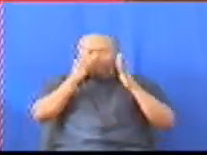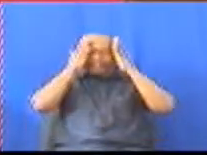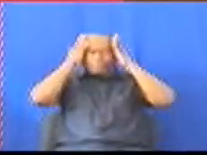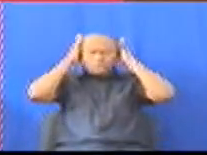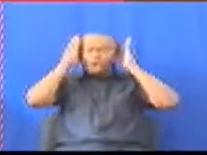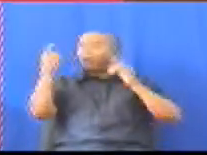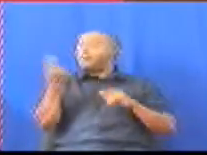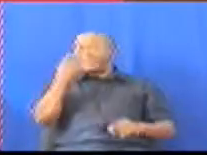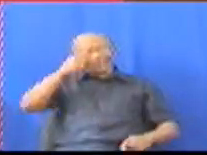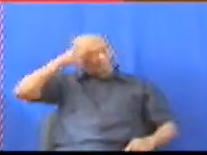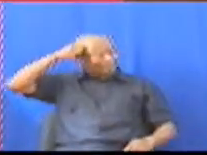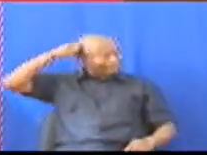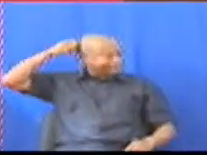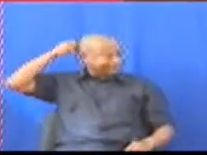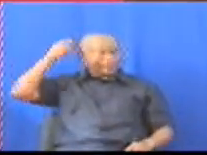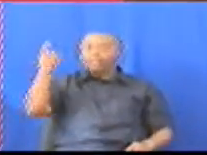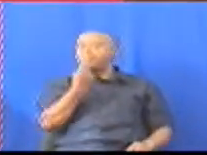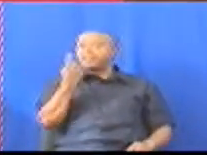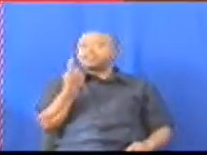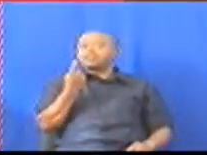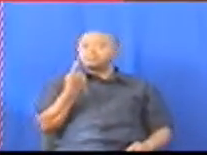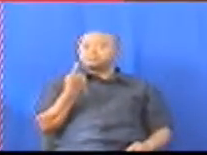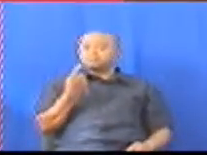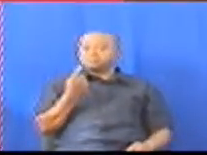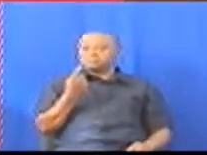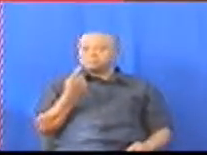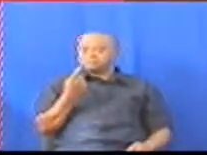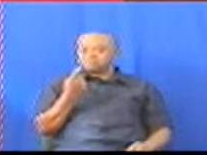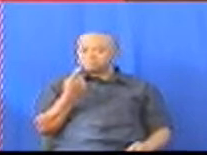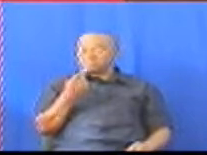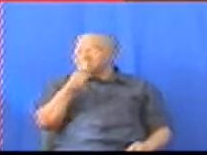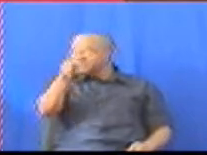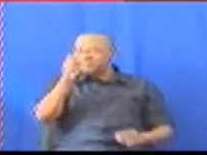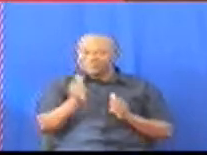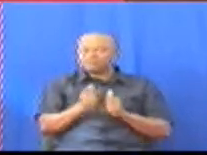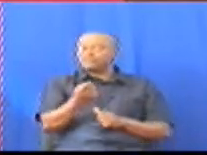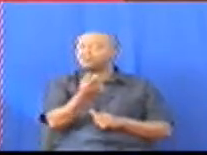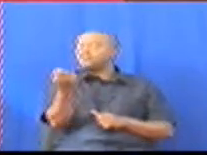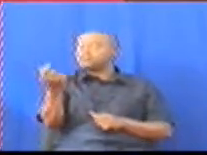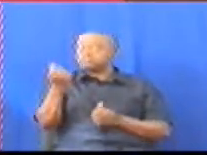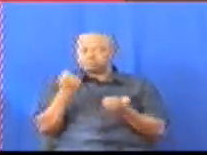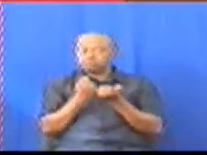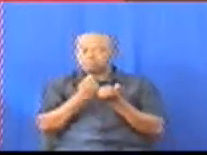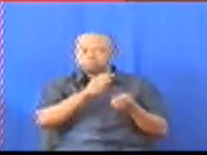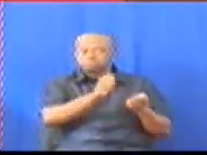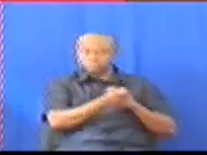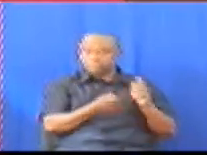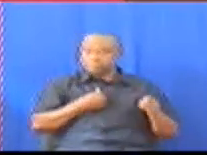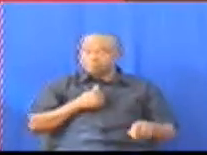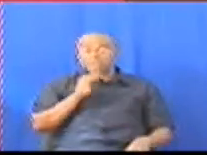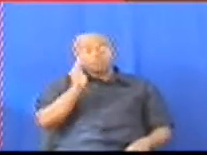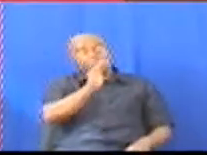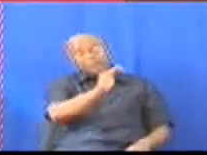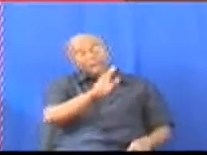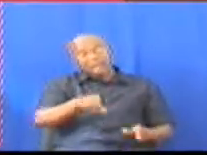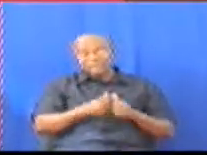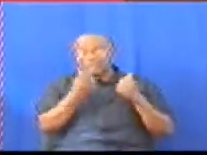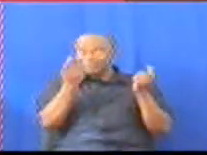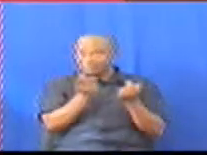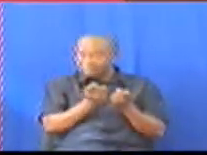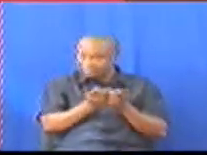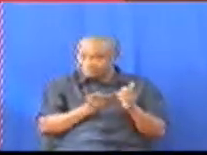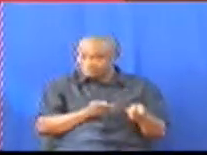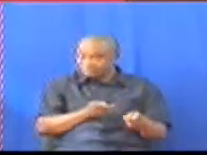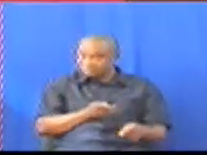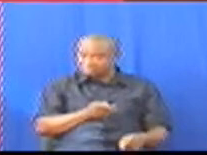Maana dunia haiulizi mambo. Inauliza vitu vidogo vidogo ambavyo sisi tunatunga kwa marekebisho yetu hapa. Kwa hiyo nitaka niliweke sawa hivyo, lakini pia